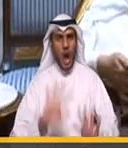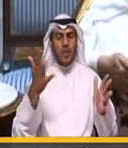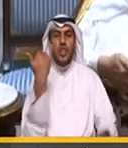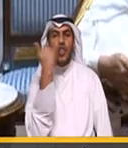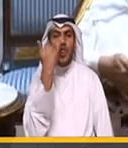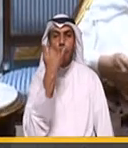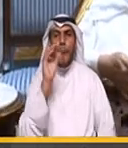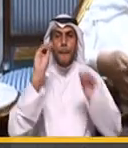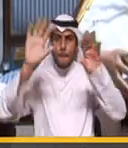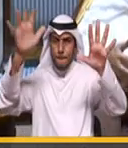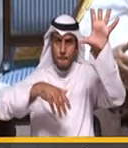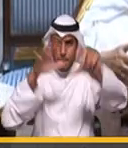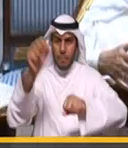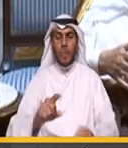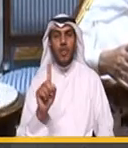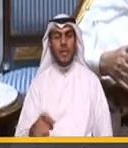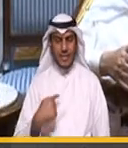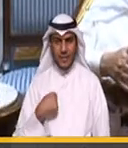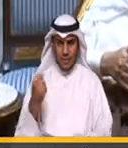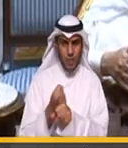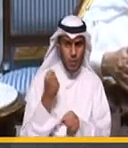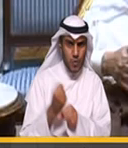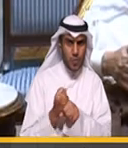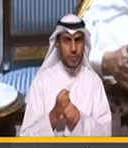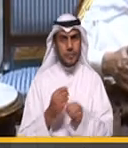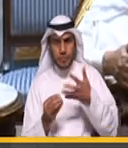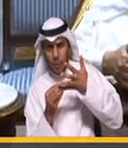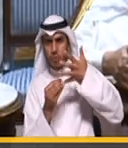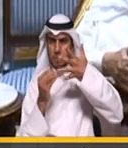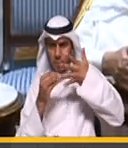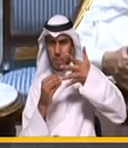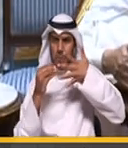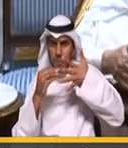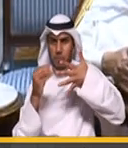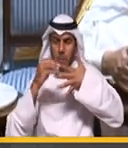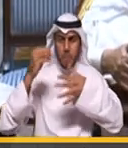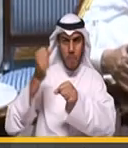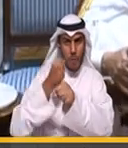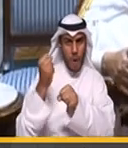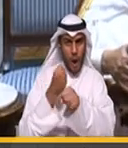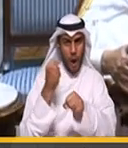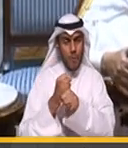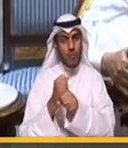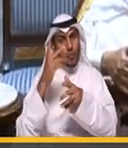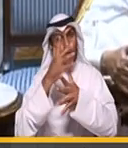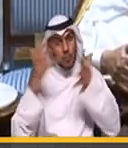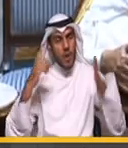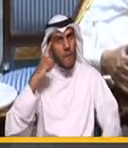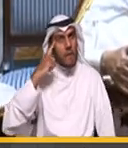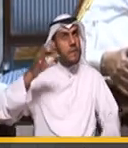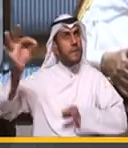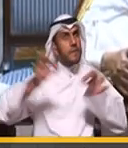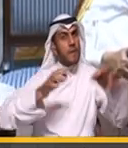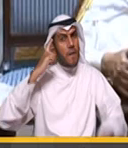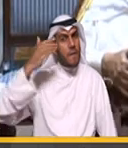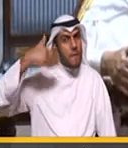الشباب. فطول العمر خطينا خطوات في التنفيذ، وخطينا خطوات إن شاء الله لوضع آلية أكبر. فإن شاء الله تعمرك